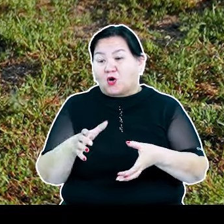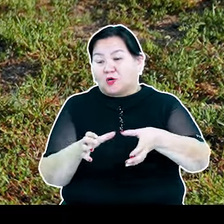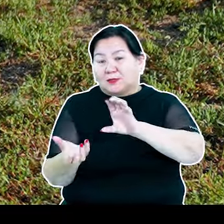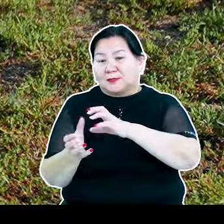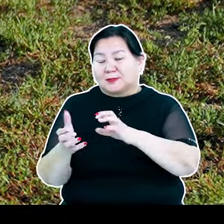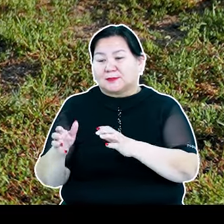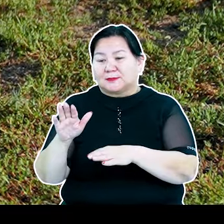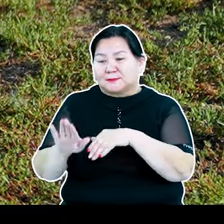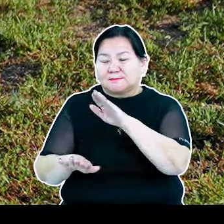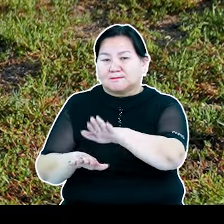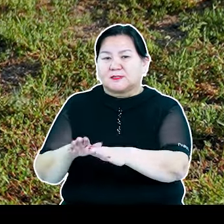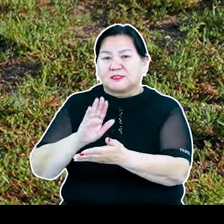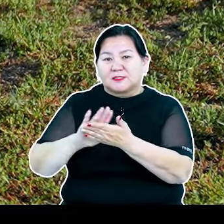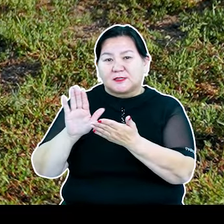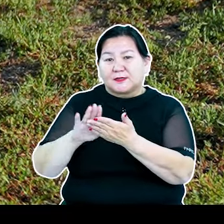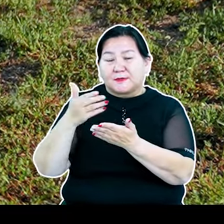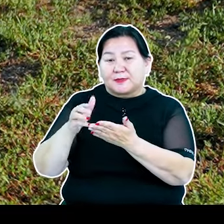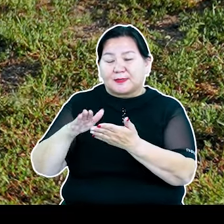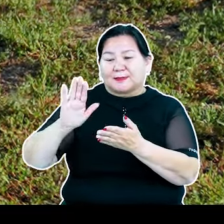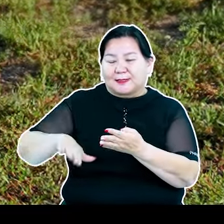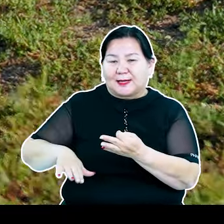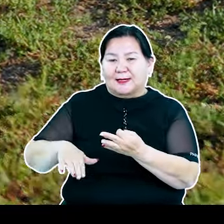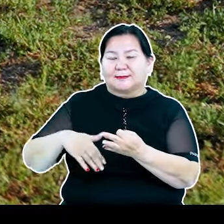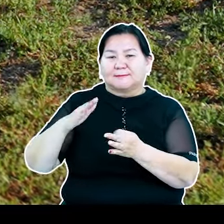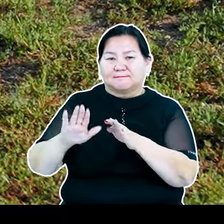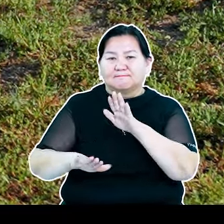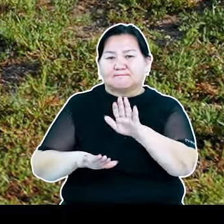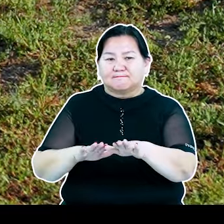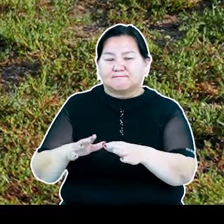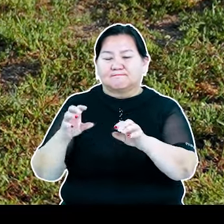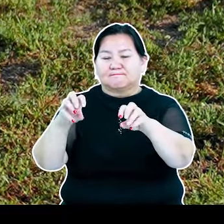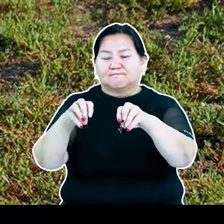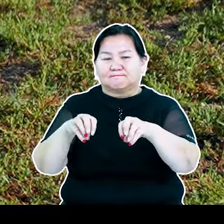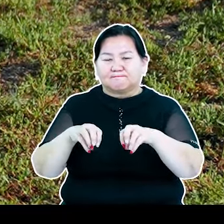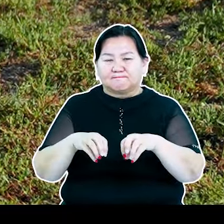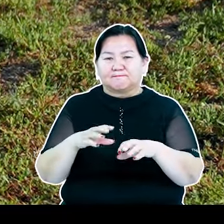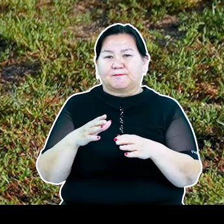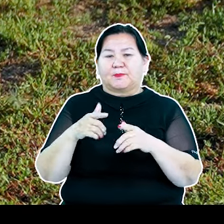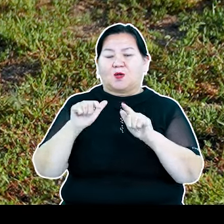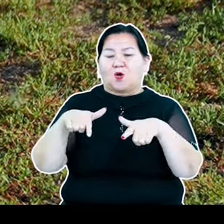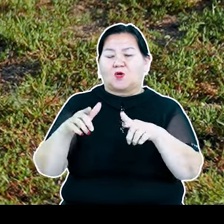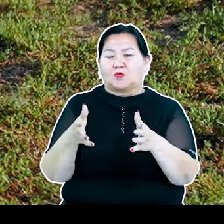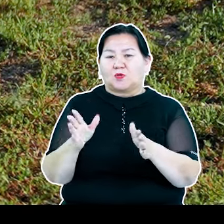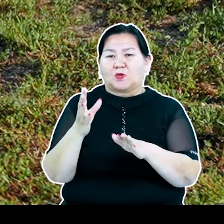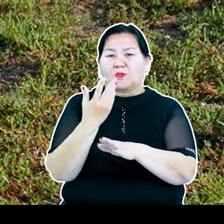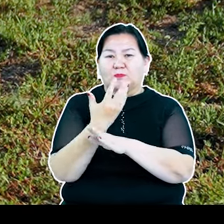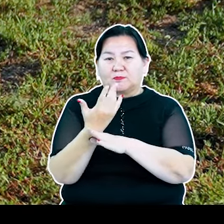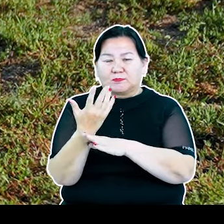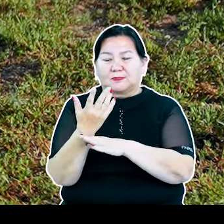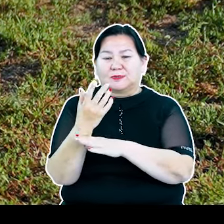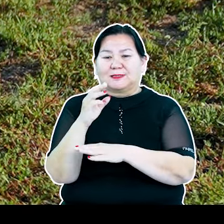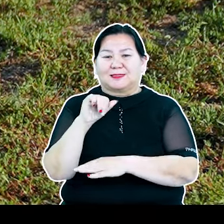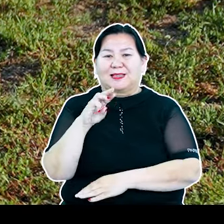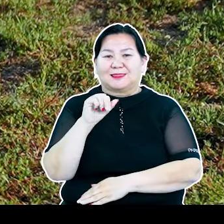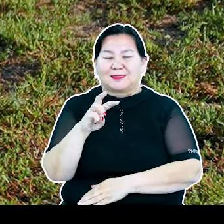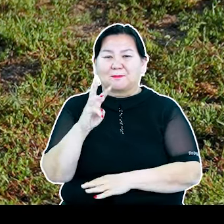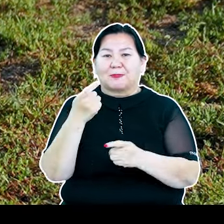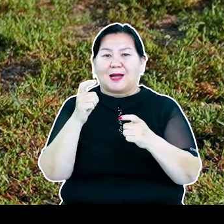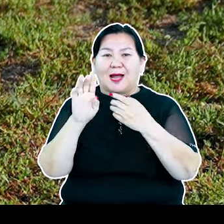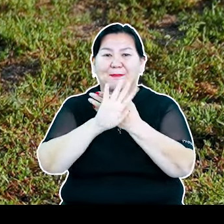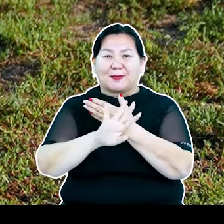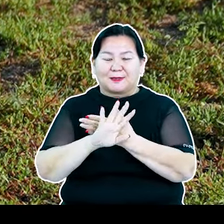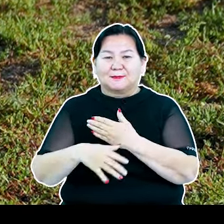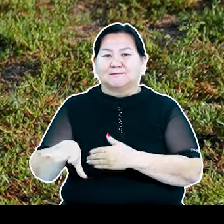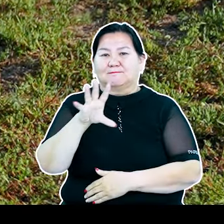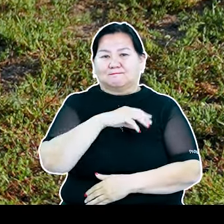хаягдал Хатсан мат ботыг нь цэвэрлэх юм байна. Дараа нь олон тооны мат тарна. Тэгээд бидний тарсан модод ой болж голын татам эсхийг